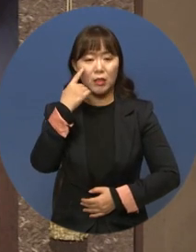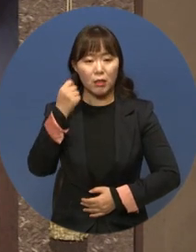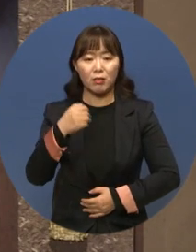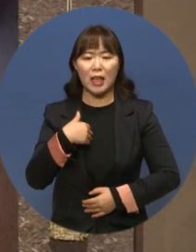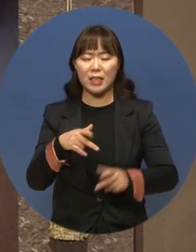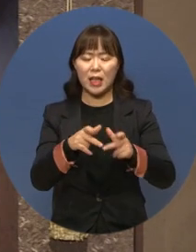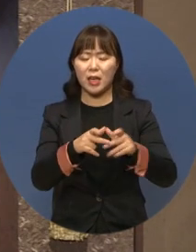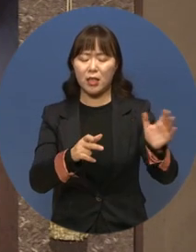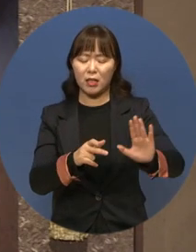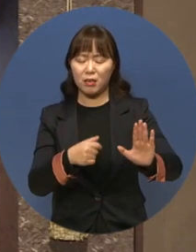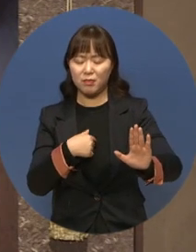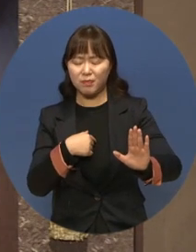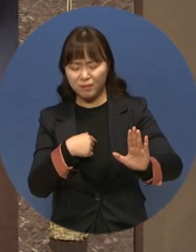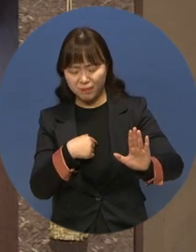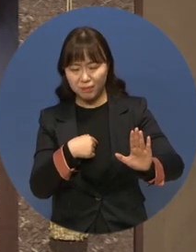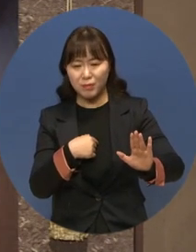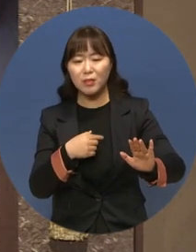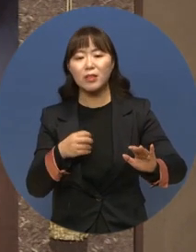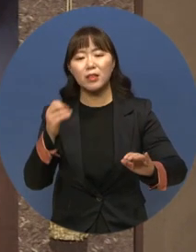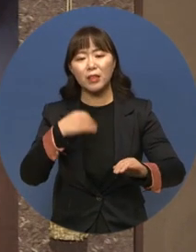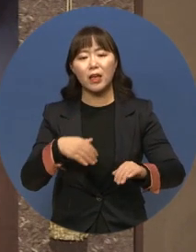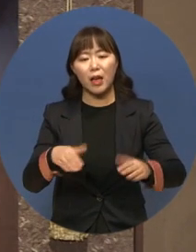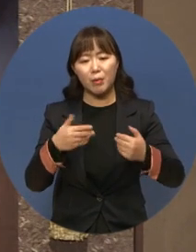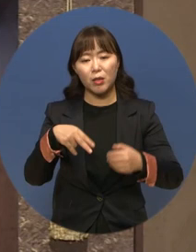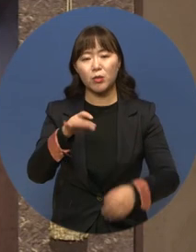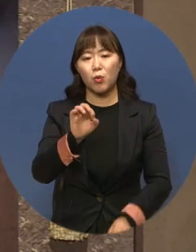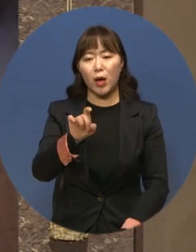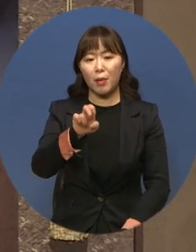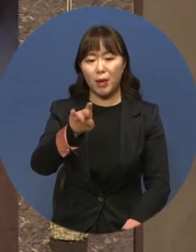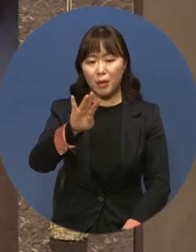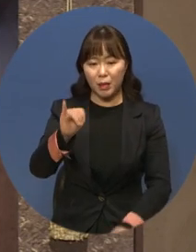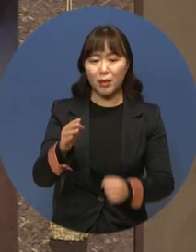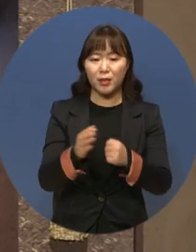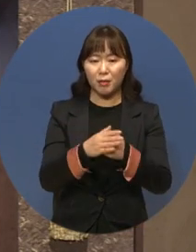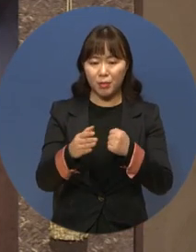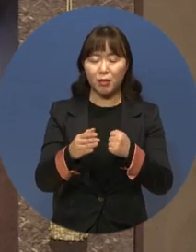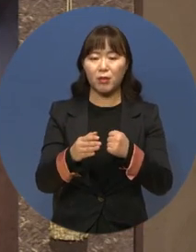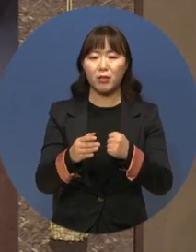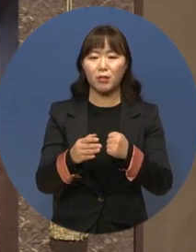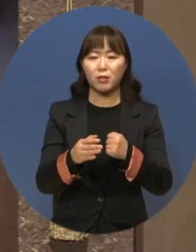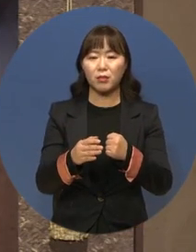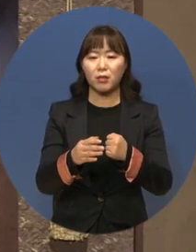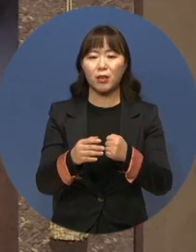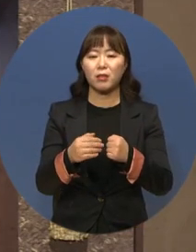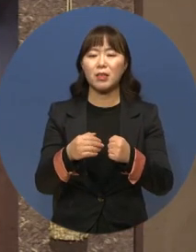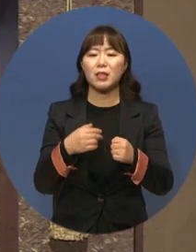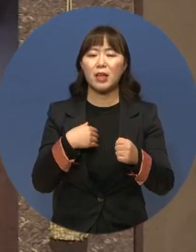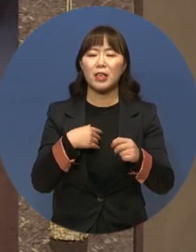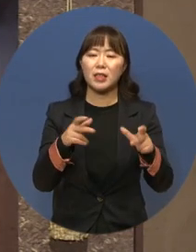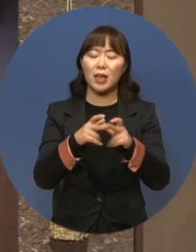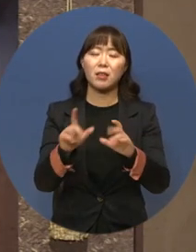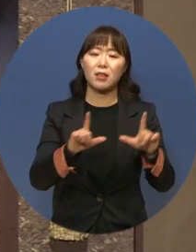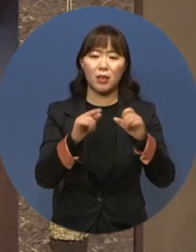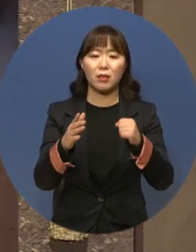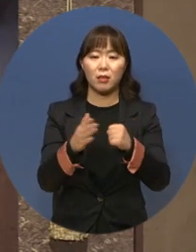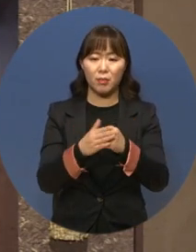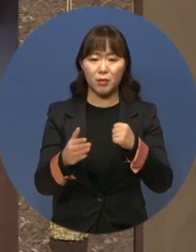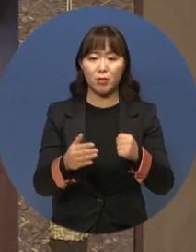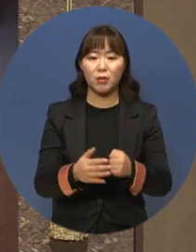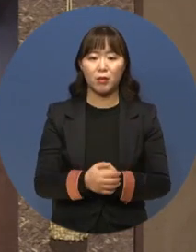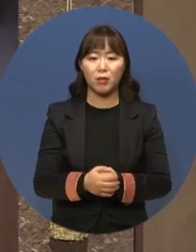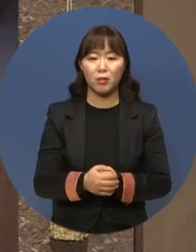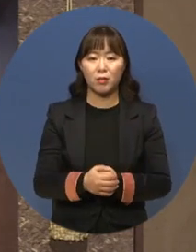나는 장애인이 아니다. 가벼운 소아마비에 의해서 가볍게 이렇게 장애를 겪고 왔으니까 아니